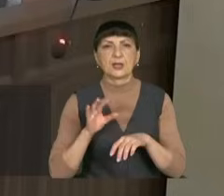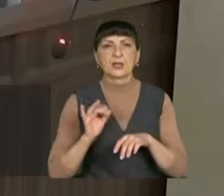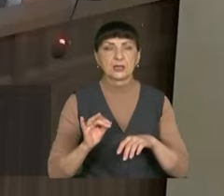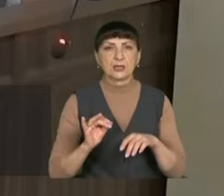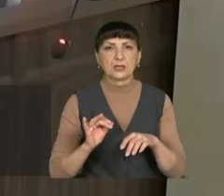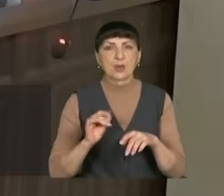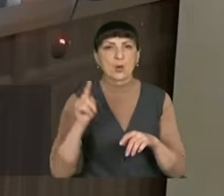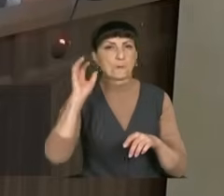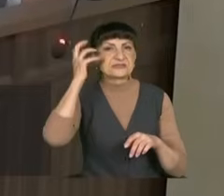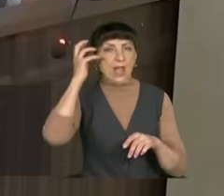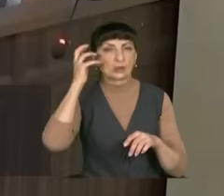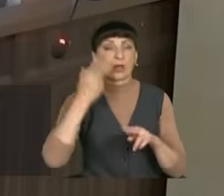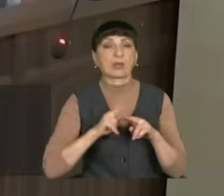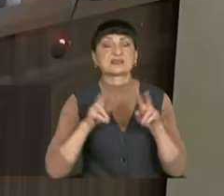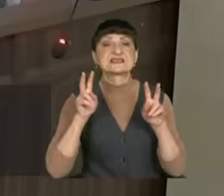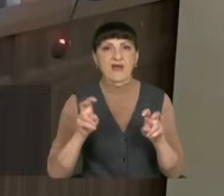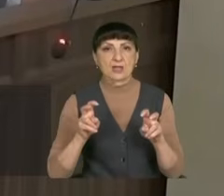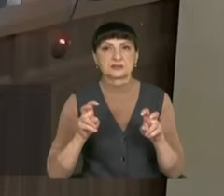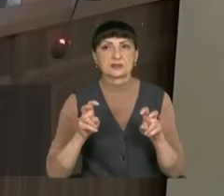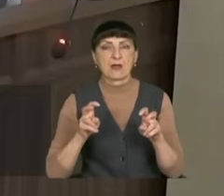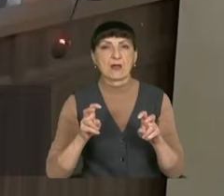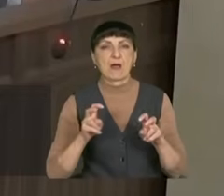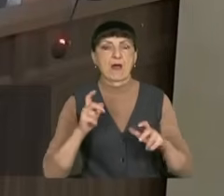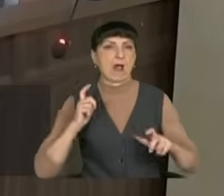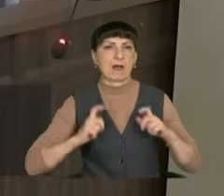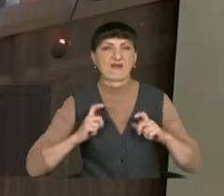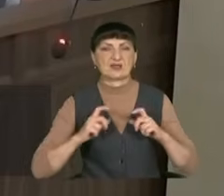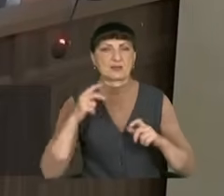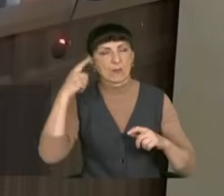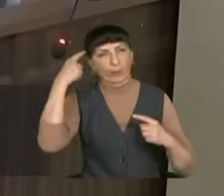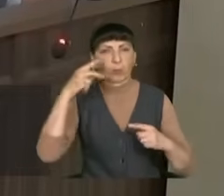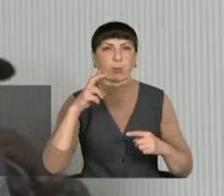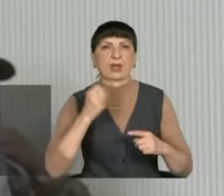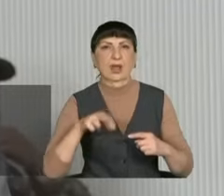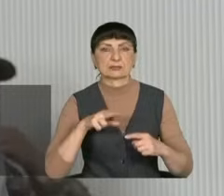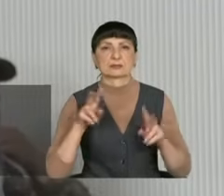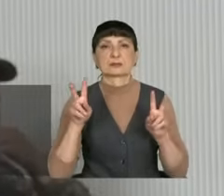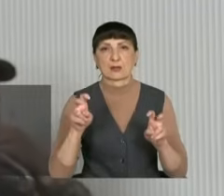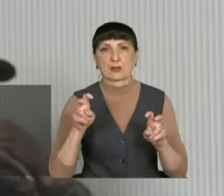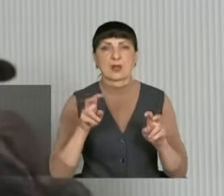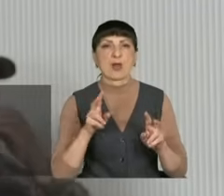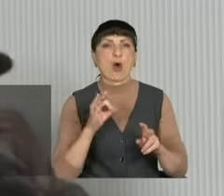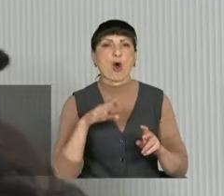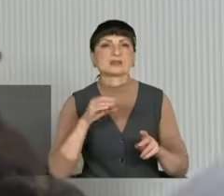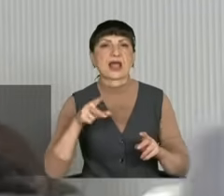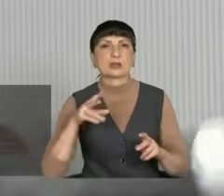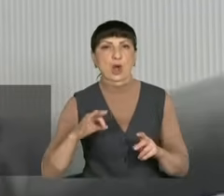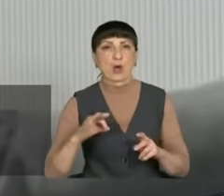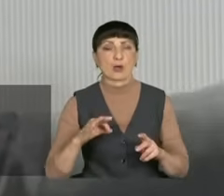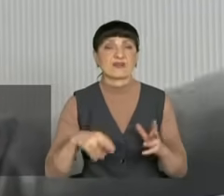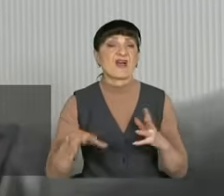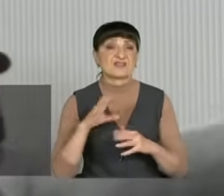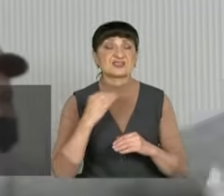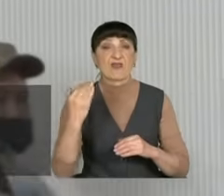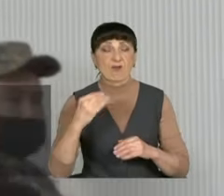болезненная. И вот в психиатрии такое состояние, оно так и называется, это бред ревности. Есть отдельно синдром Отелло. Вот это все